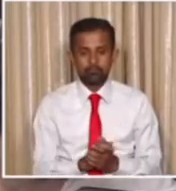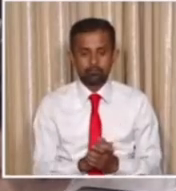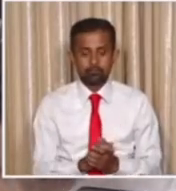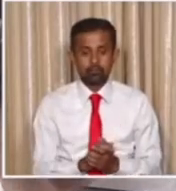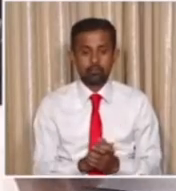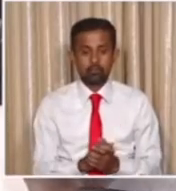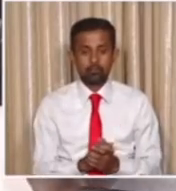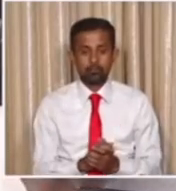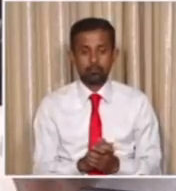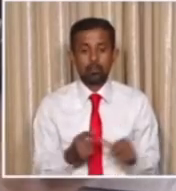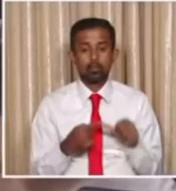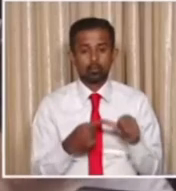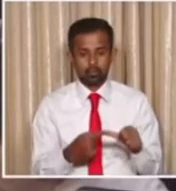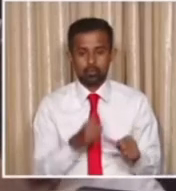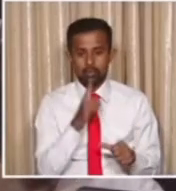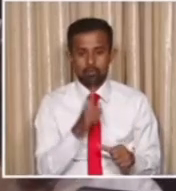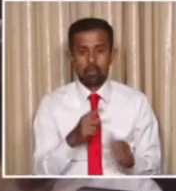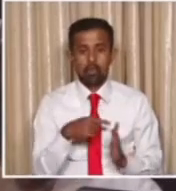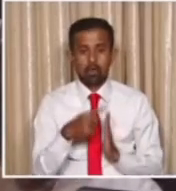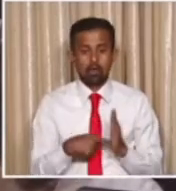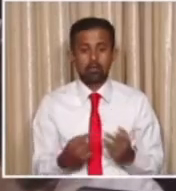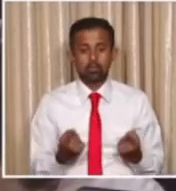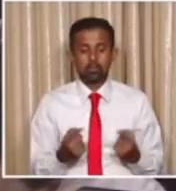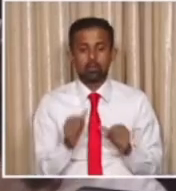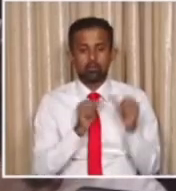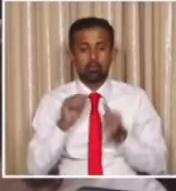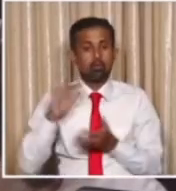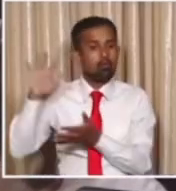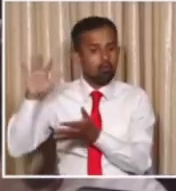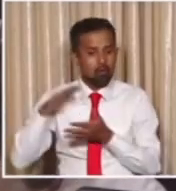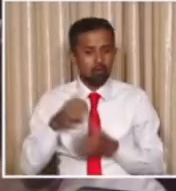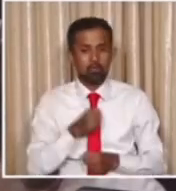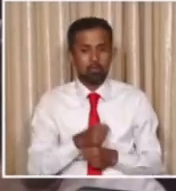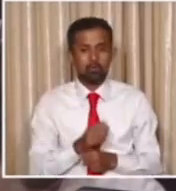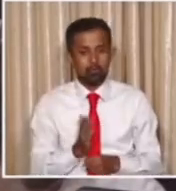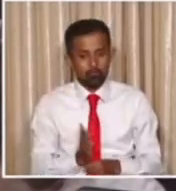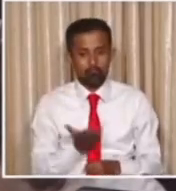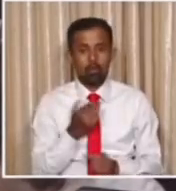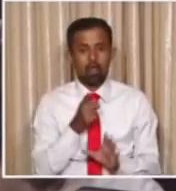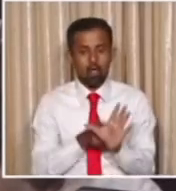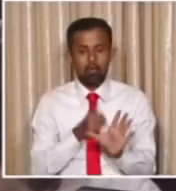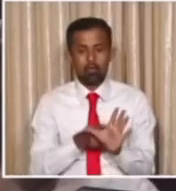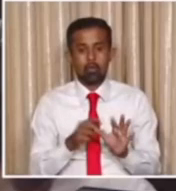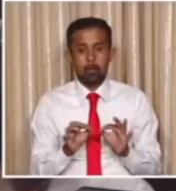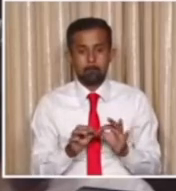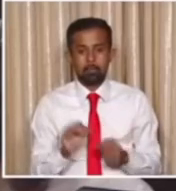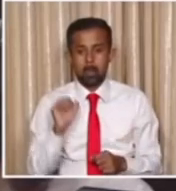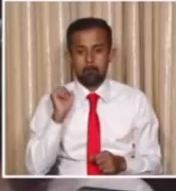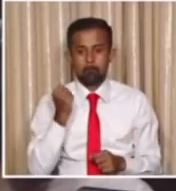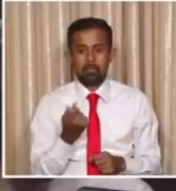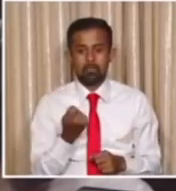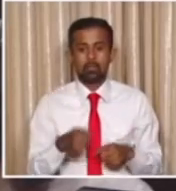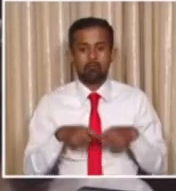අවශ්‍ය ඒ පිළිතුර වශයෙන් තියෙන්නේ ශ්‍රී ලංකාවට අවශ්‍ය ඖෂධ ආනයන කිරීමට රජය විසින් වාර්ෂිකව රුපියල් බිලියන 50ක මුදලක්